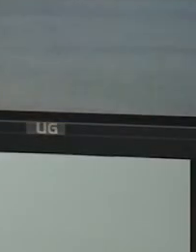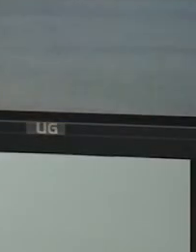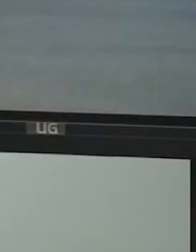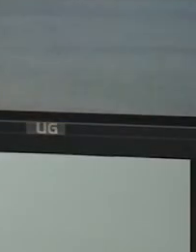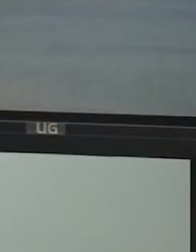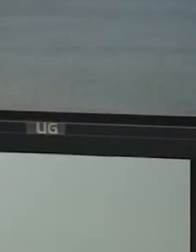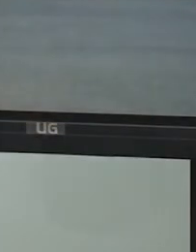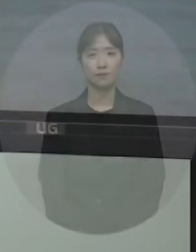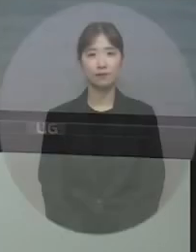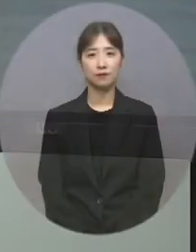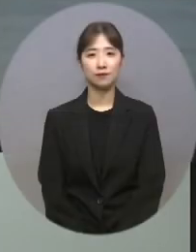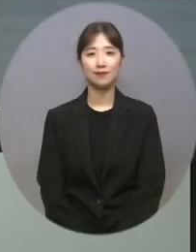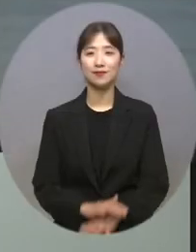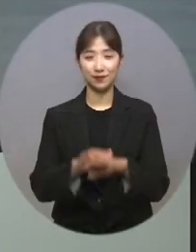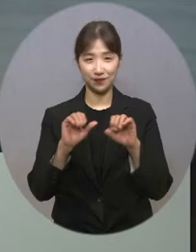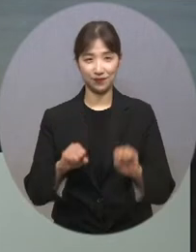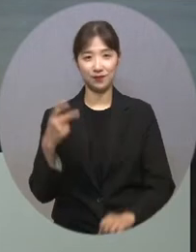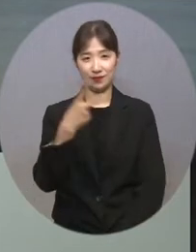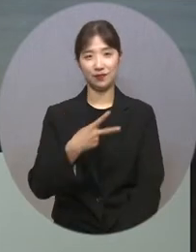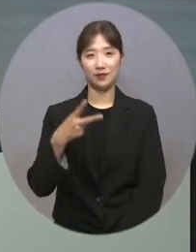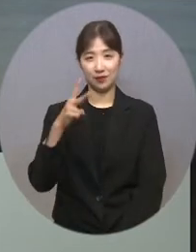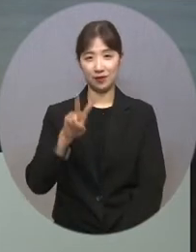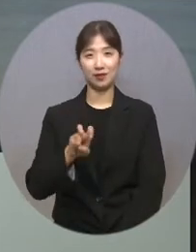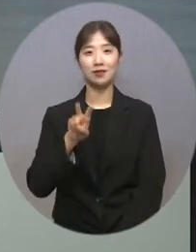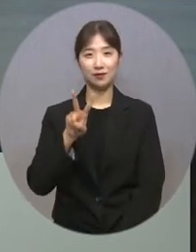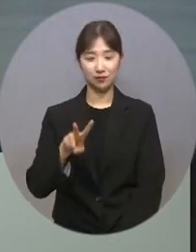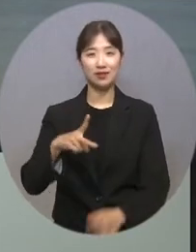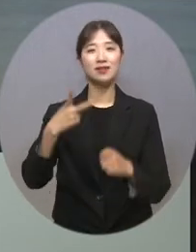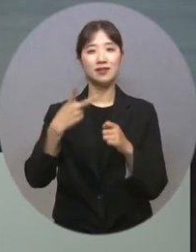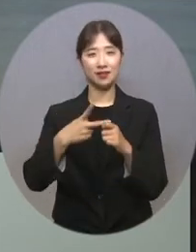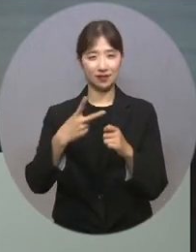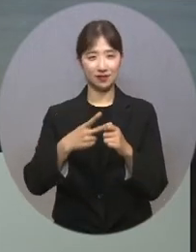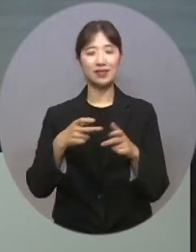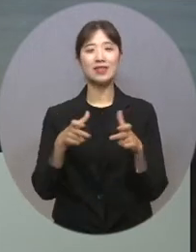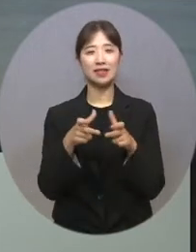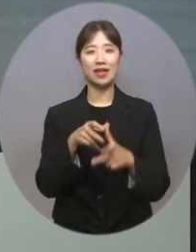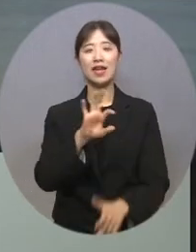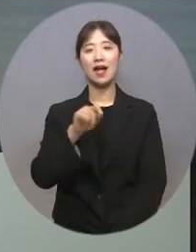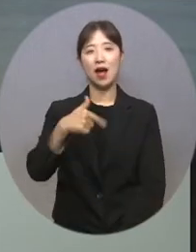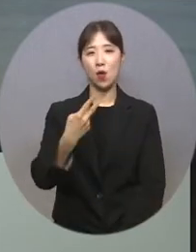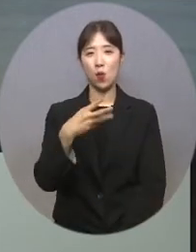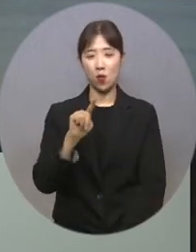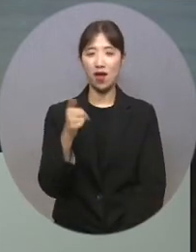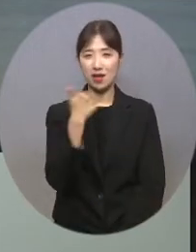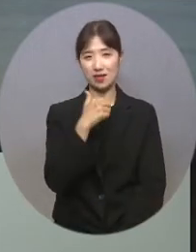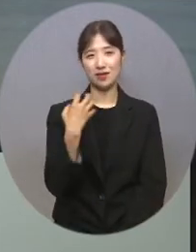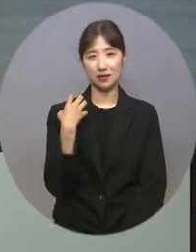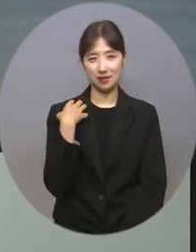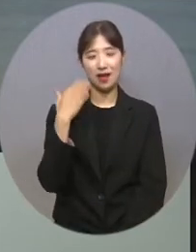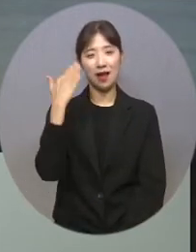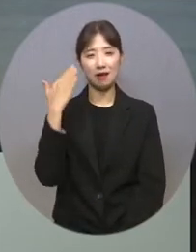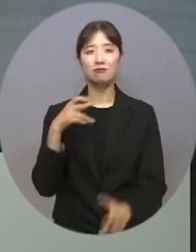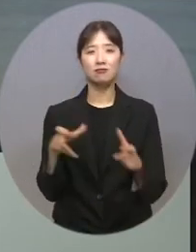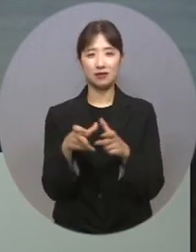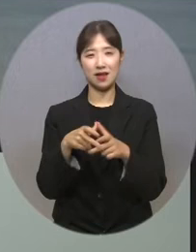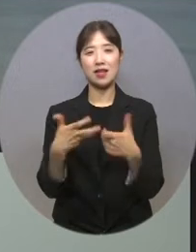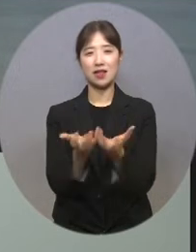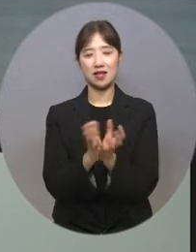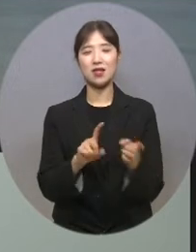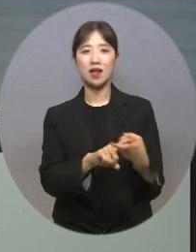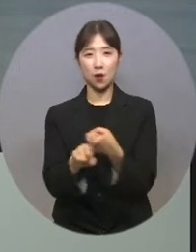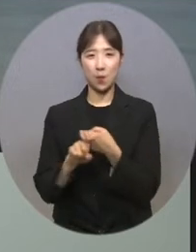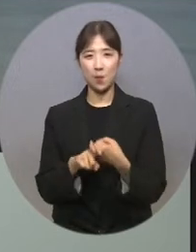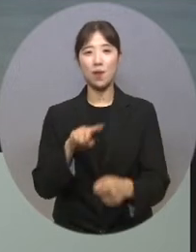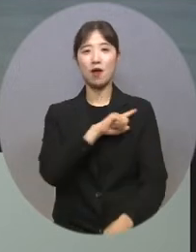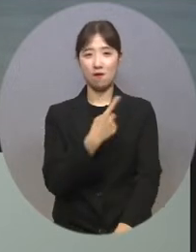네 안녕하십니까 2022년 도 제 2의 회 장애인 아고라 진행을 맡은 한국장애인단체총연맹 의 언제 한